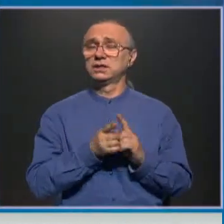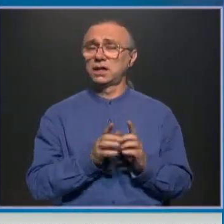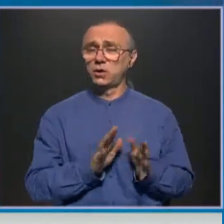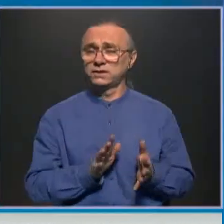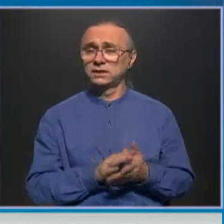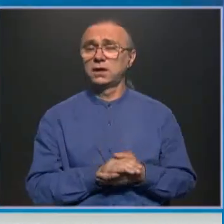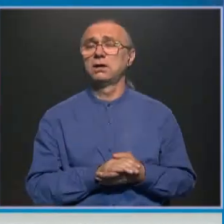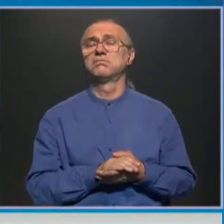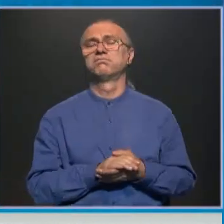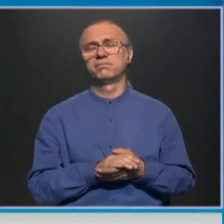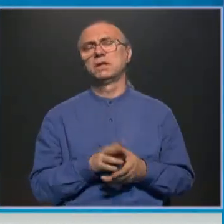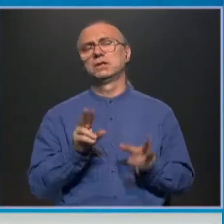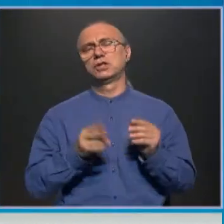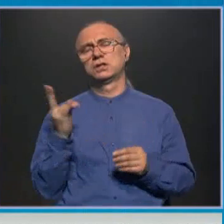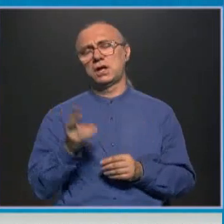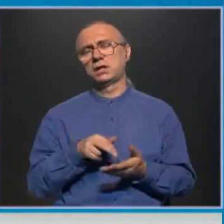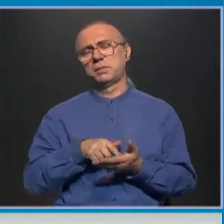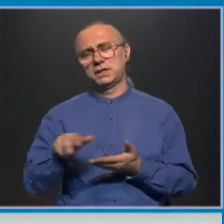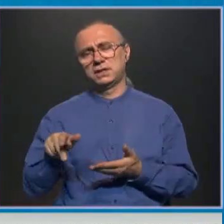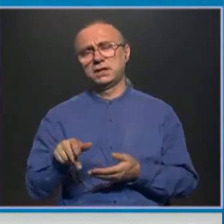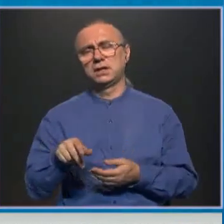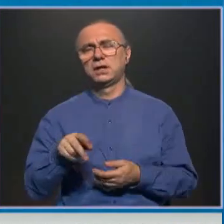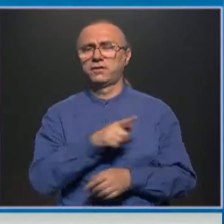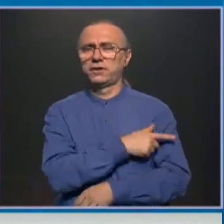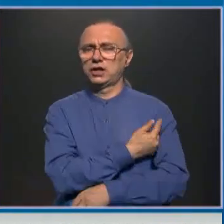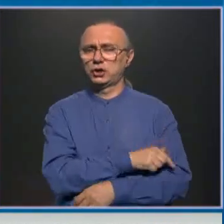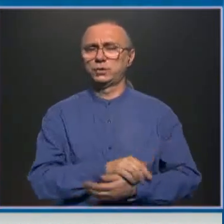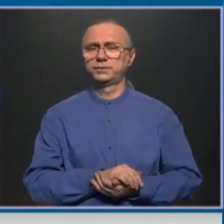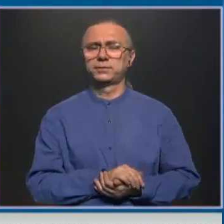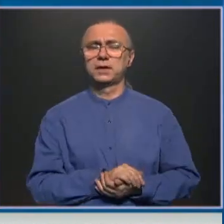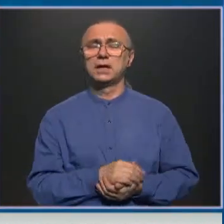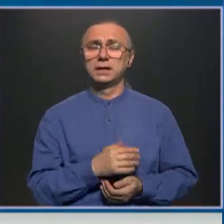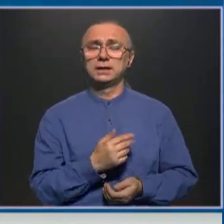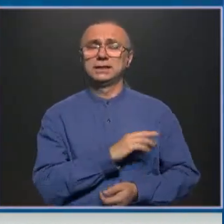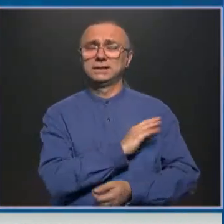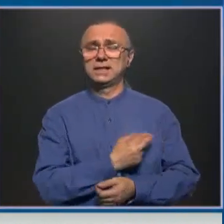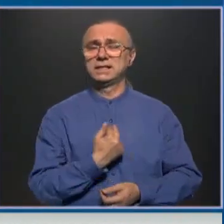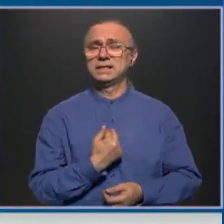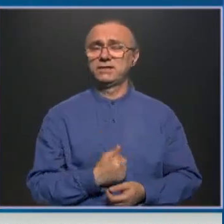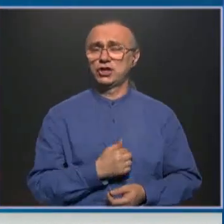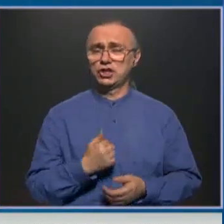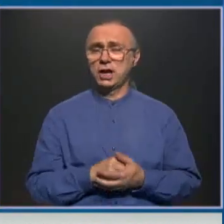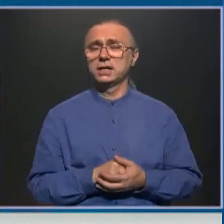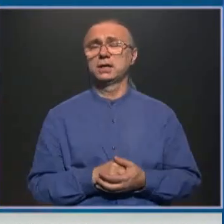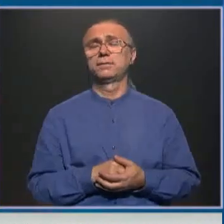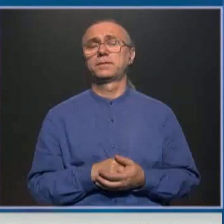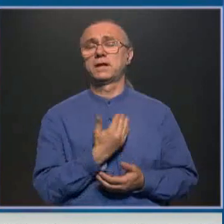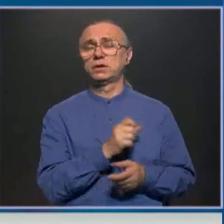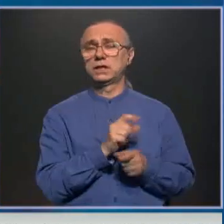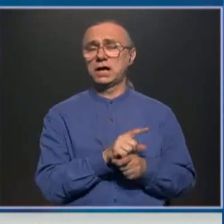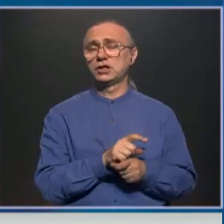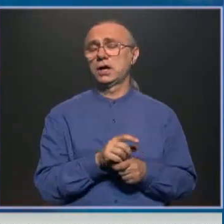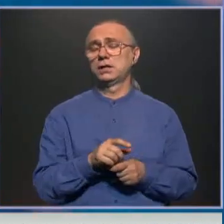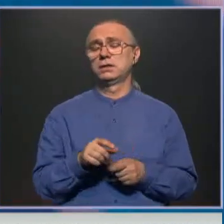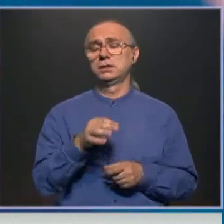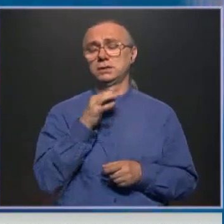психиатру. И задача священника, сильного священника, не к себе привязывать человека, ходи ко мне на отчитку, а задача священника сказать, иди, вот тебе